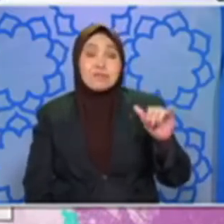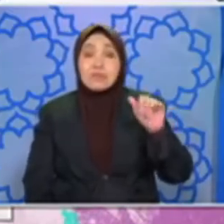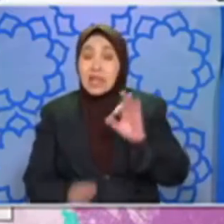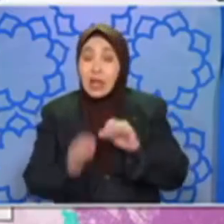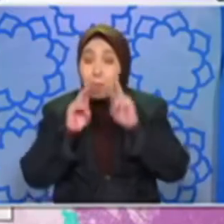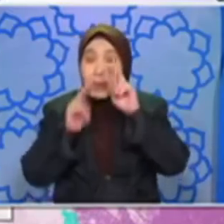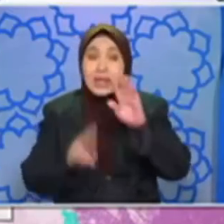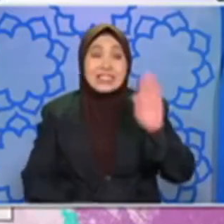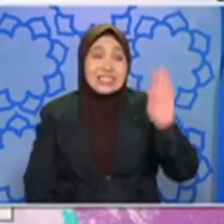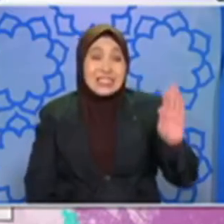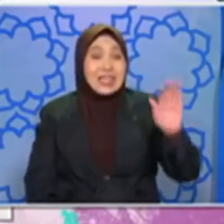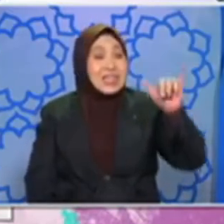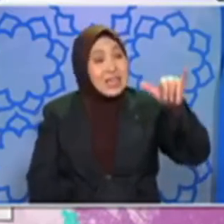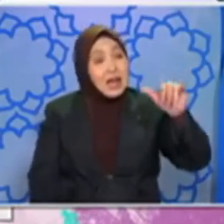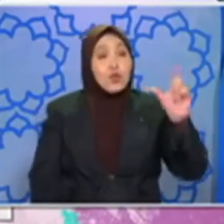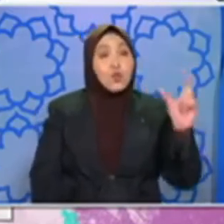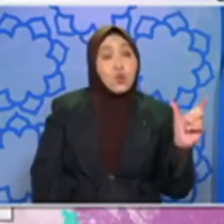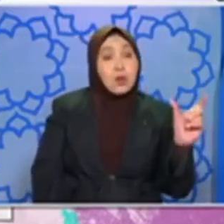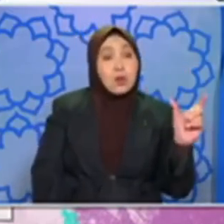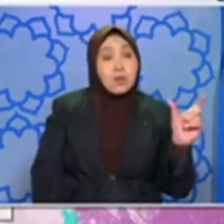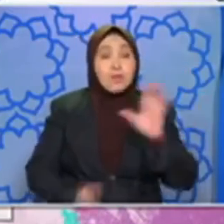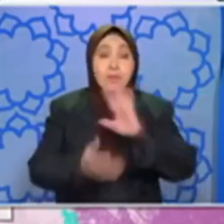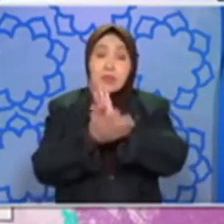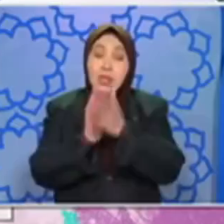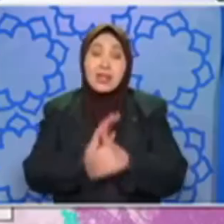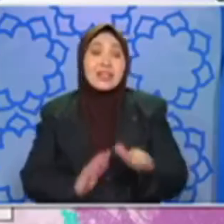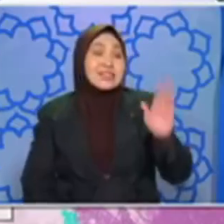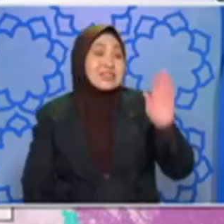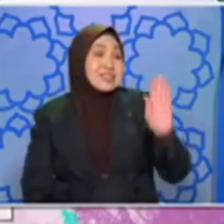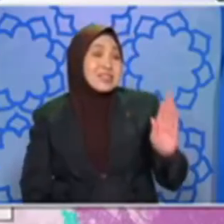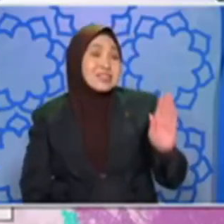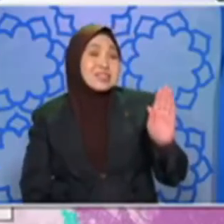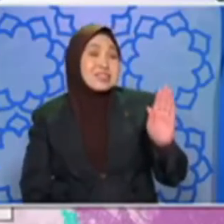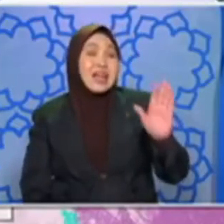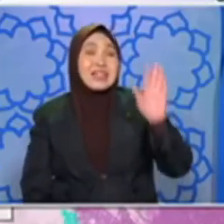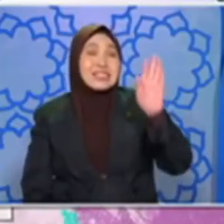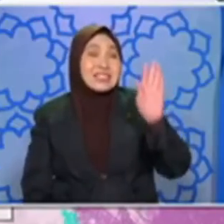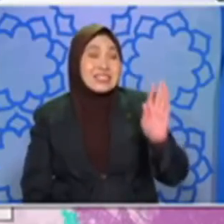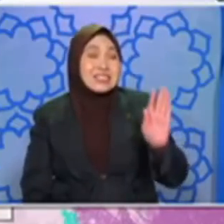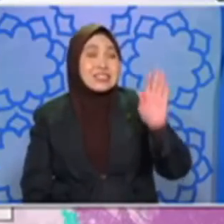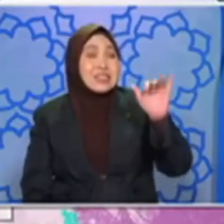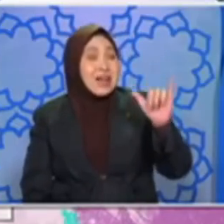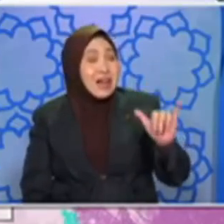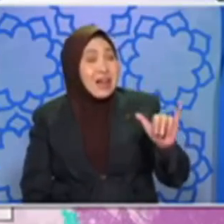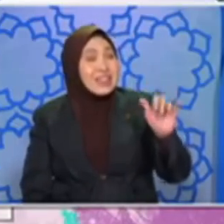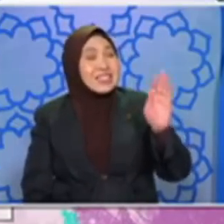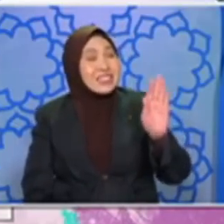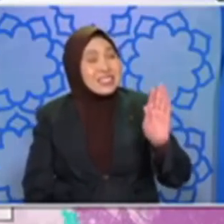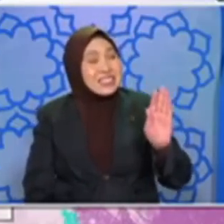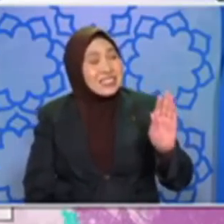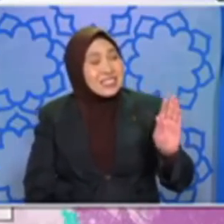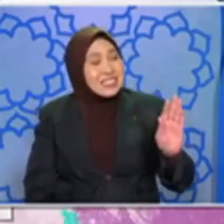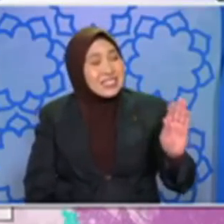sin, ya, nun. Maka si, si yang panjang tu. Ya,